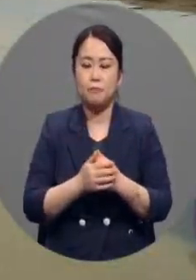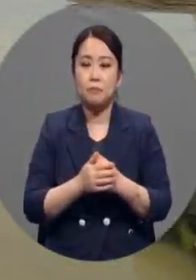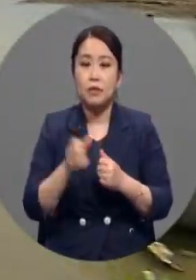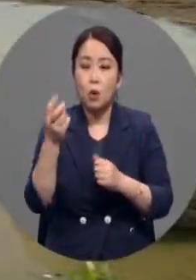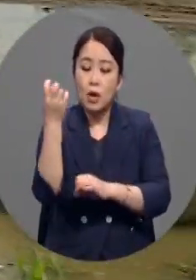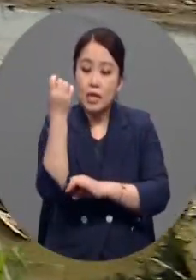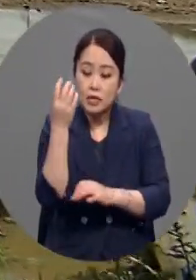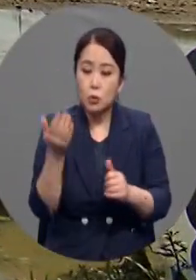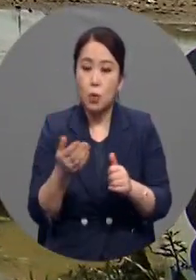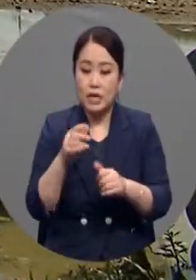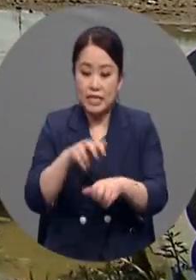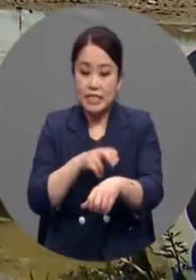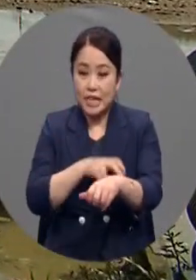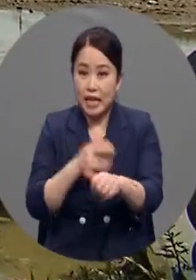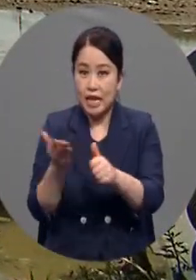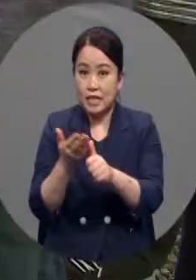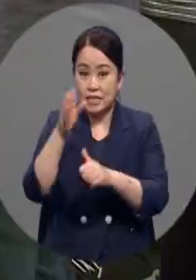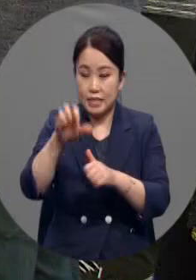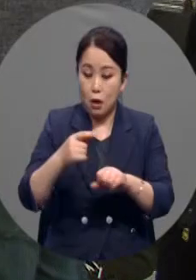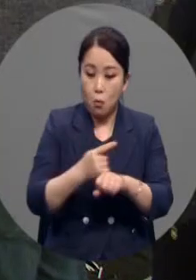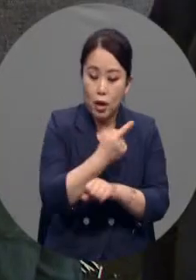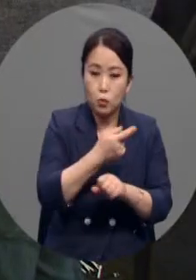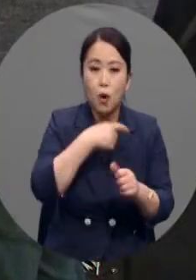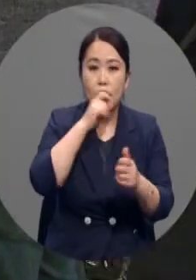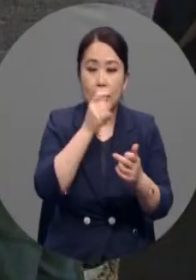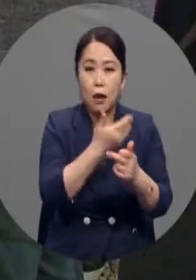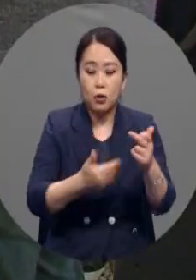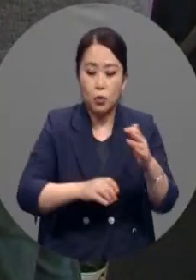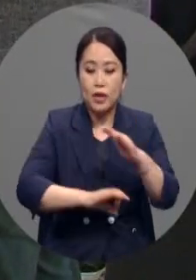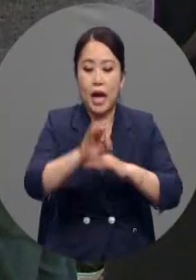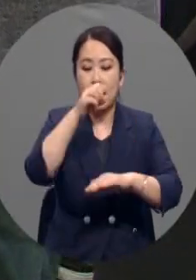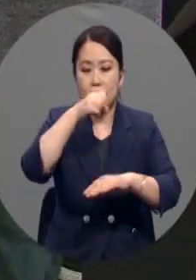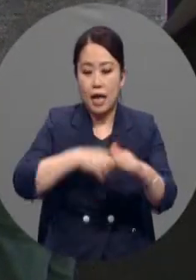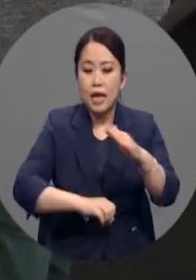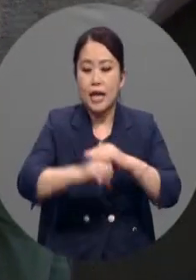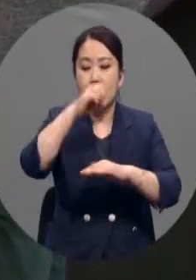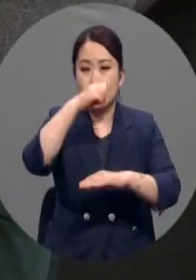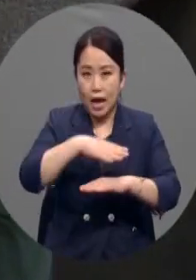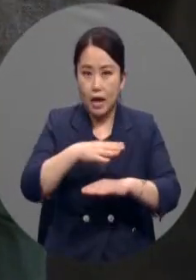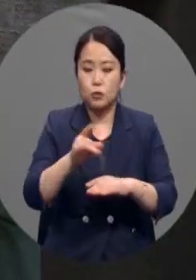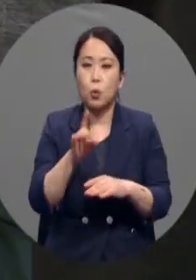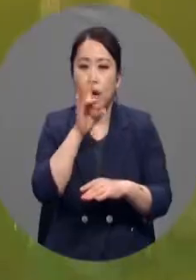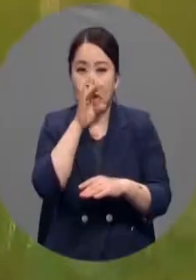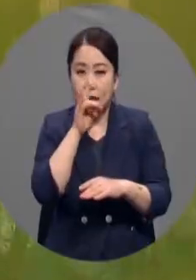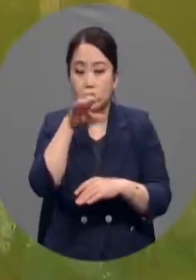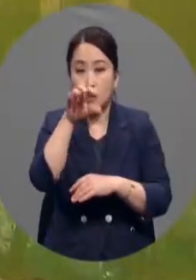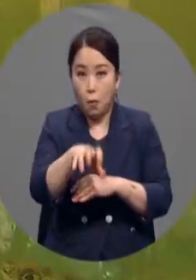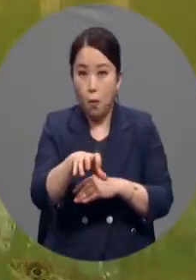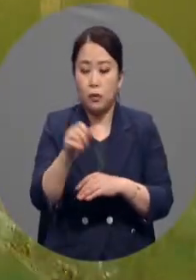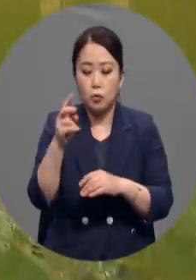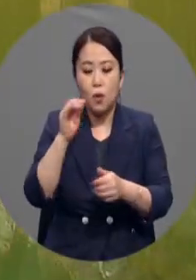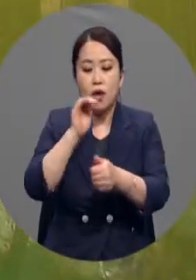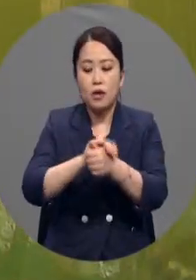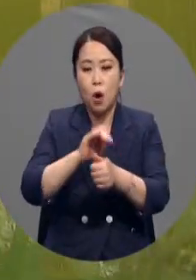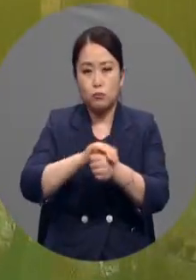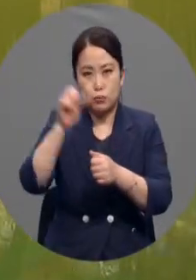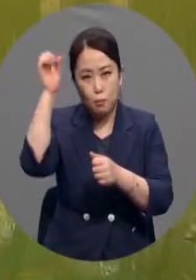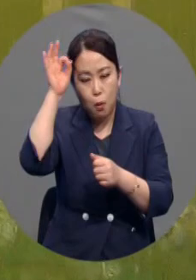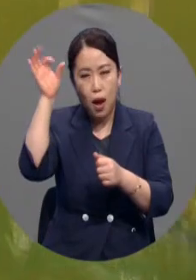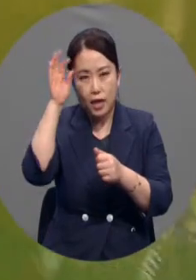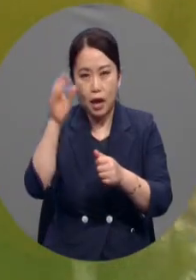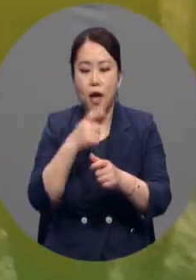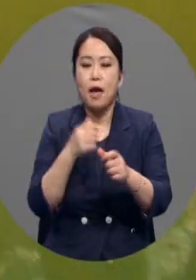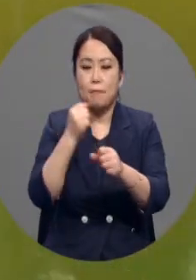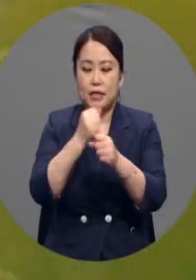강원도 강릉 양양과 경북 포항 등에도 스마트 육상 양식장을 추가로 건설해 양식 기술 고도화 할